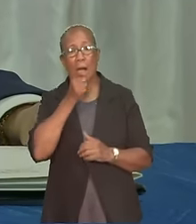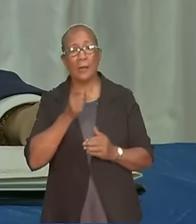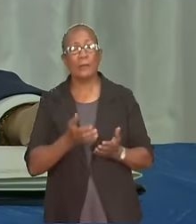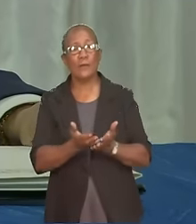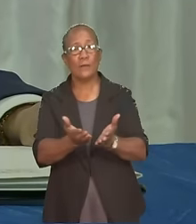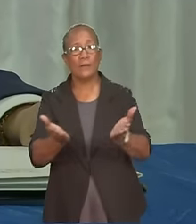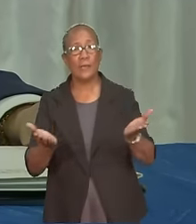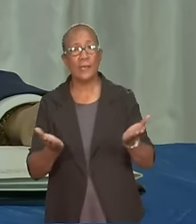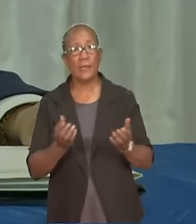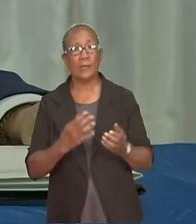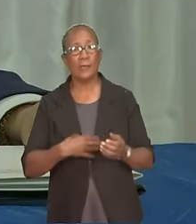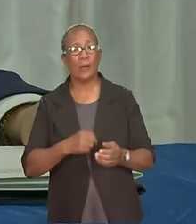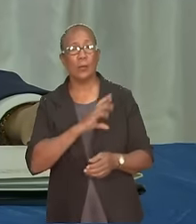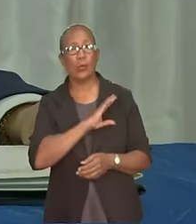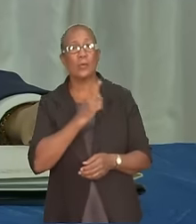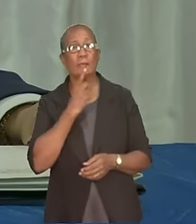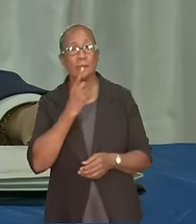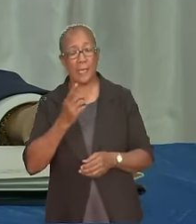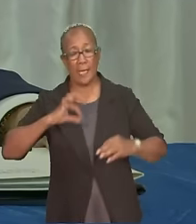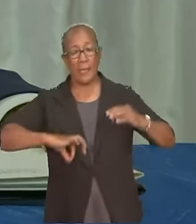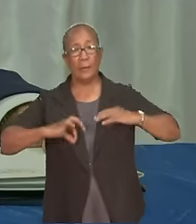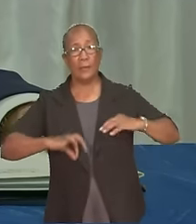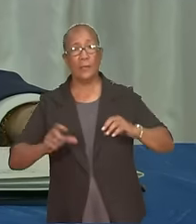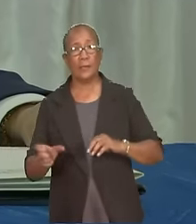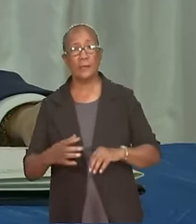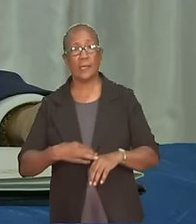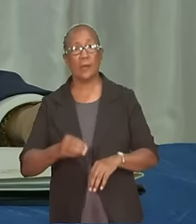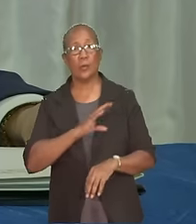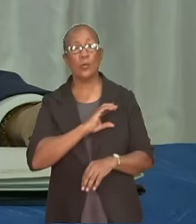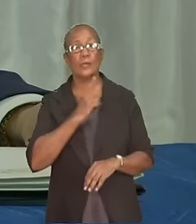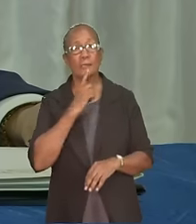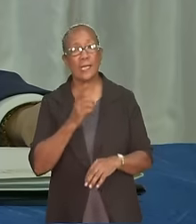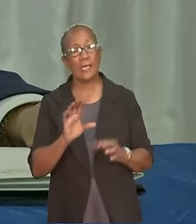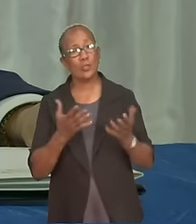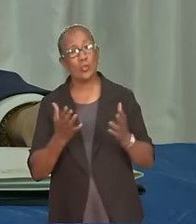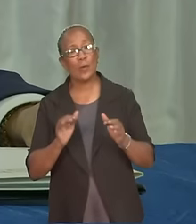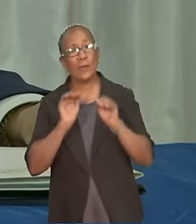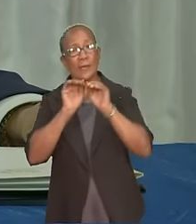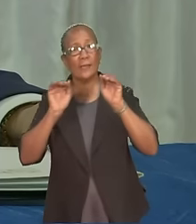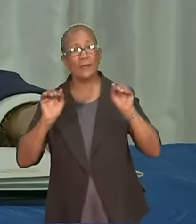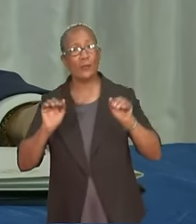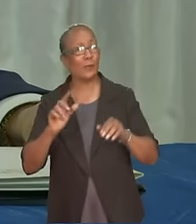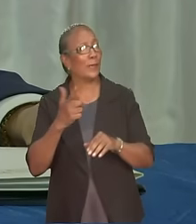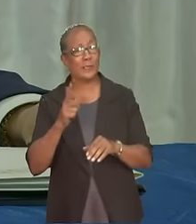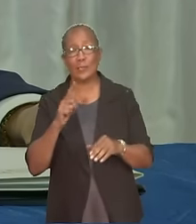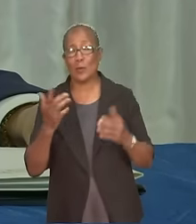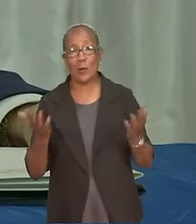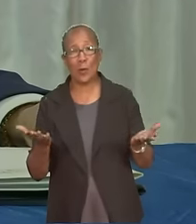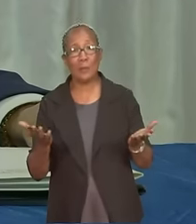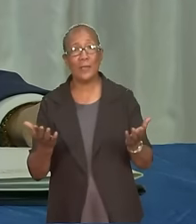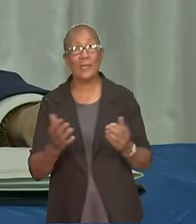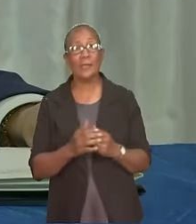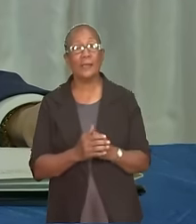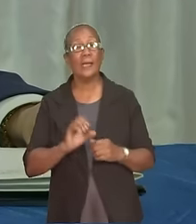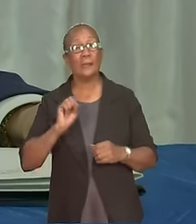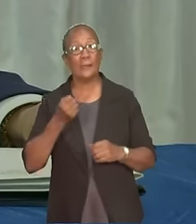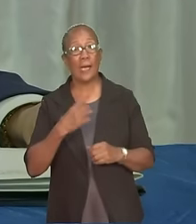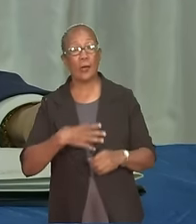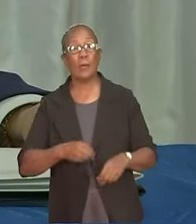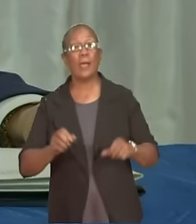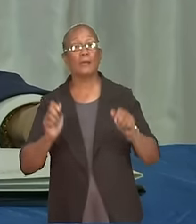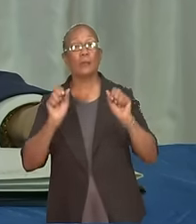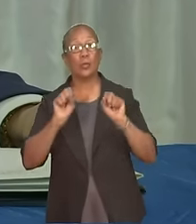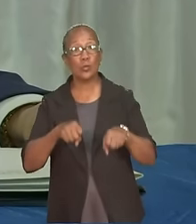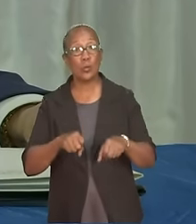ook aangegeven. Ministers hebben ook aangegeven dat bepaalde informaties niet kloppen. Daarvoor hebben we besloten dat er